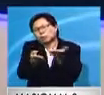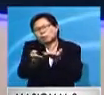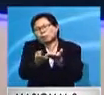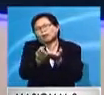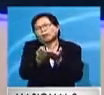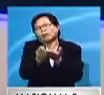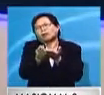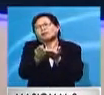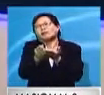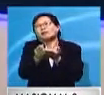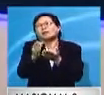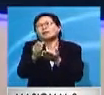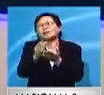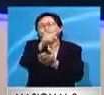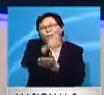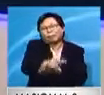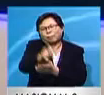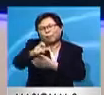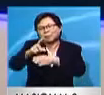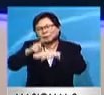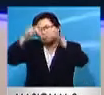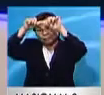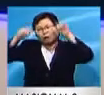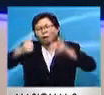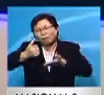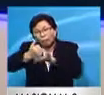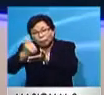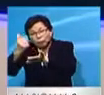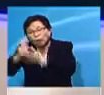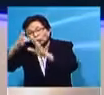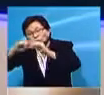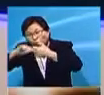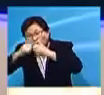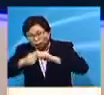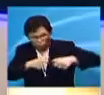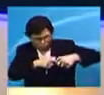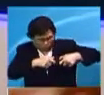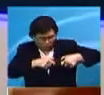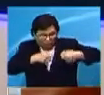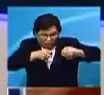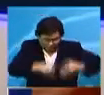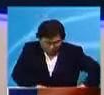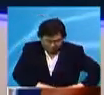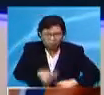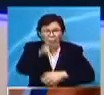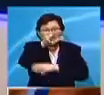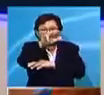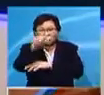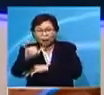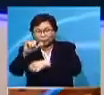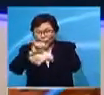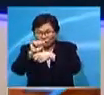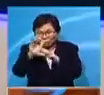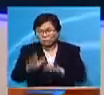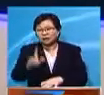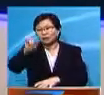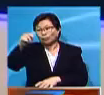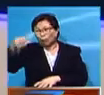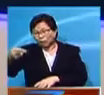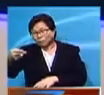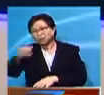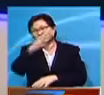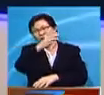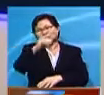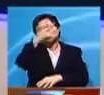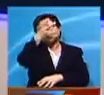pelanggan tabung haji di Mekah bagi membantu jemaah menangani masalah tersebut seramai 36 petugas tabung Haji termasuk